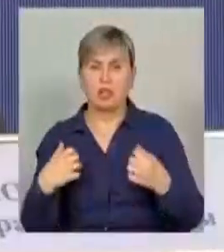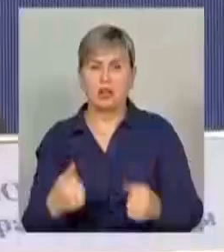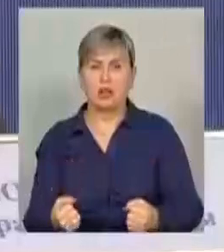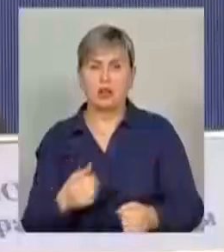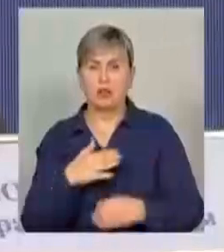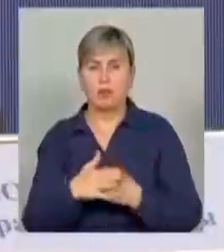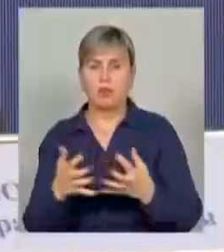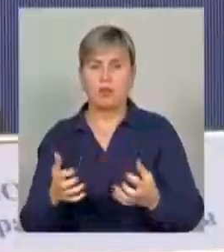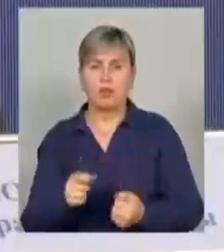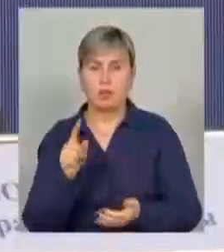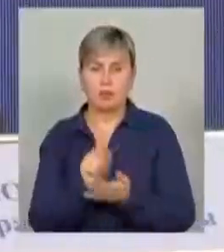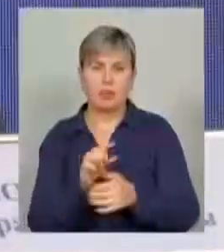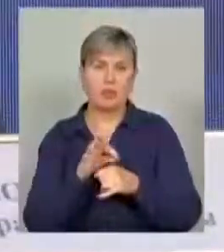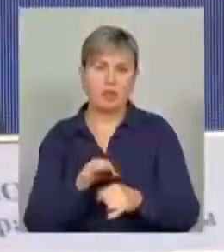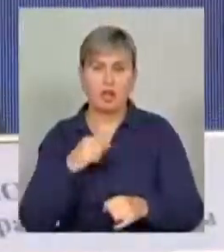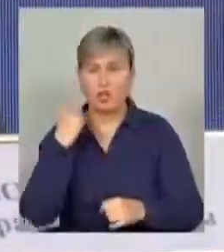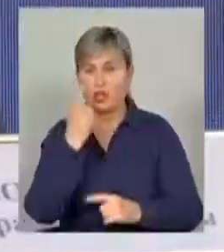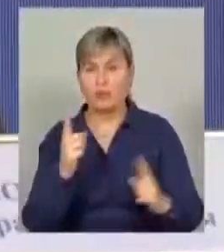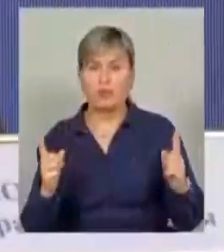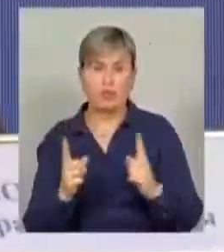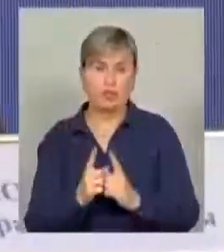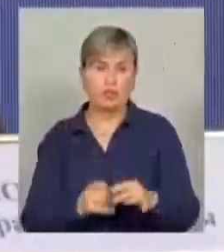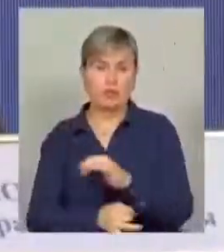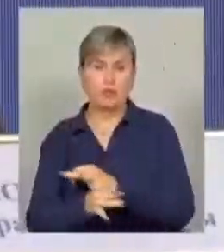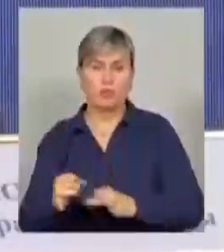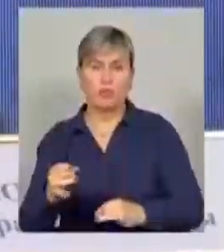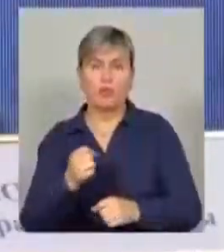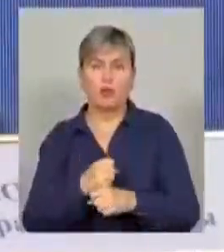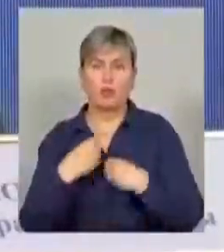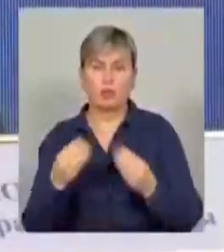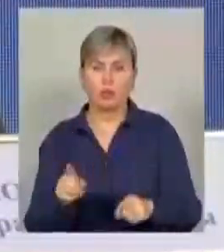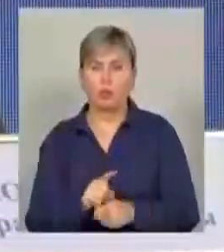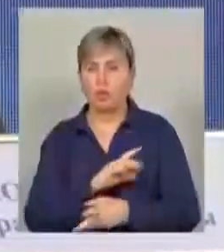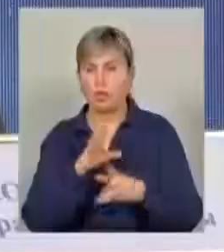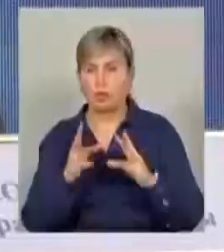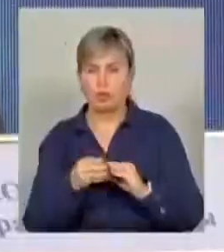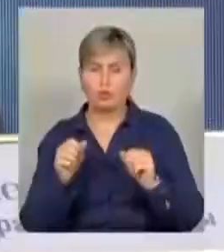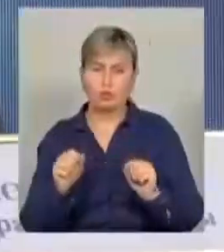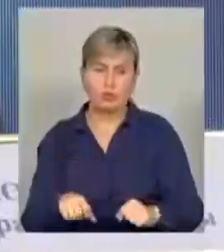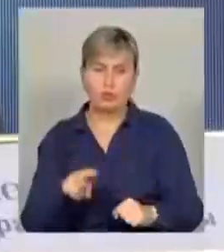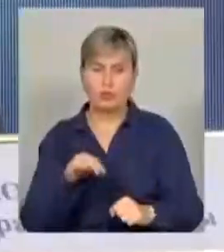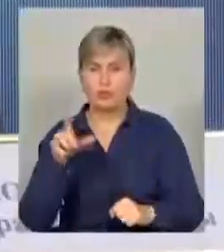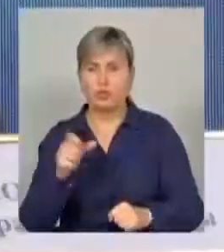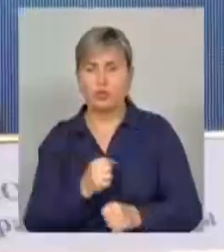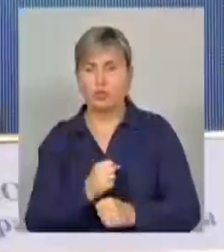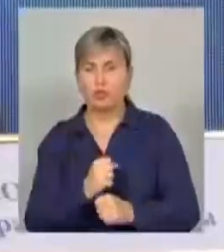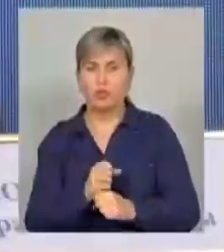принятием обязательно проводятся личные встречи, беседы. Тогда тоже работодатель анализирует, сможет ли этот человек работать с детьми.